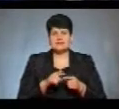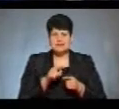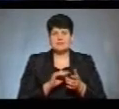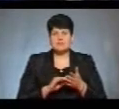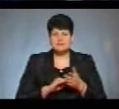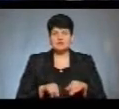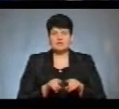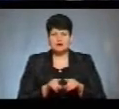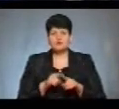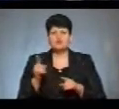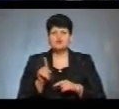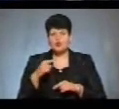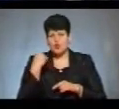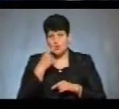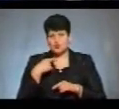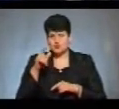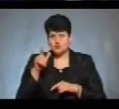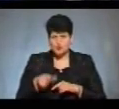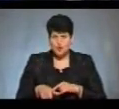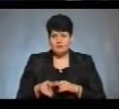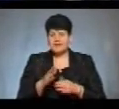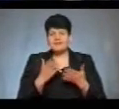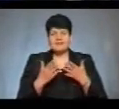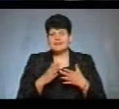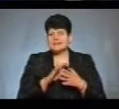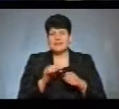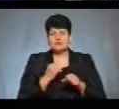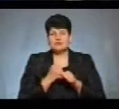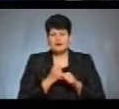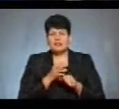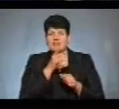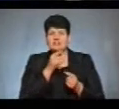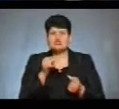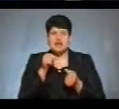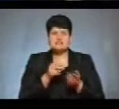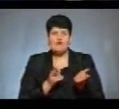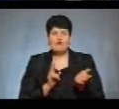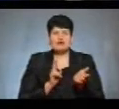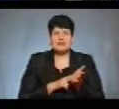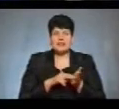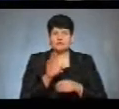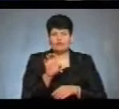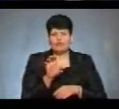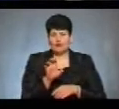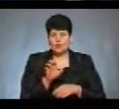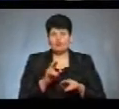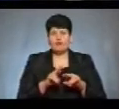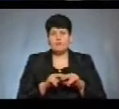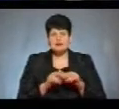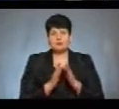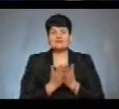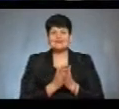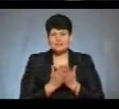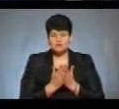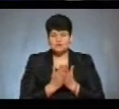зазначено, що особи, які не здійснили вчасно вклейку фотокартки в паспорт-книжечку